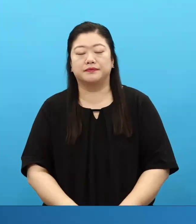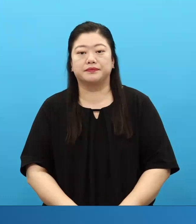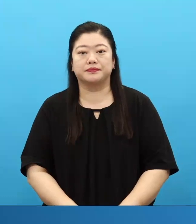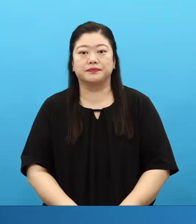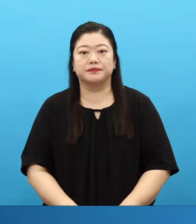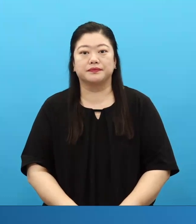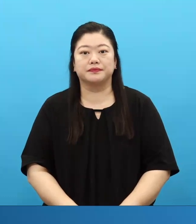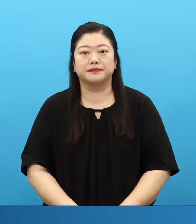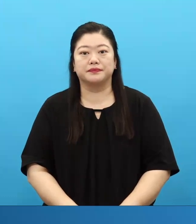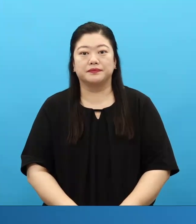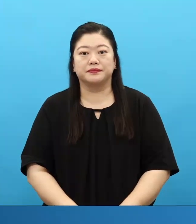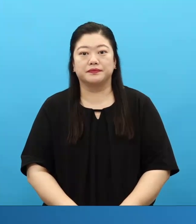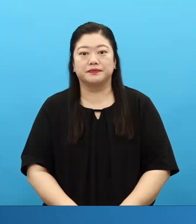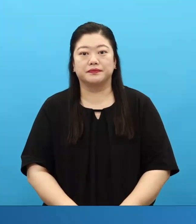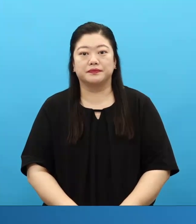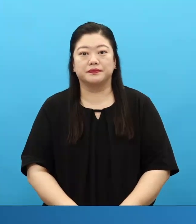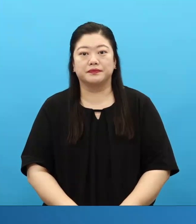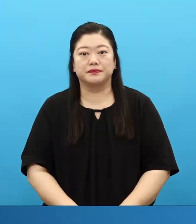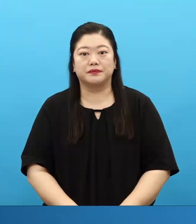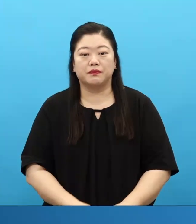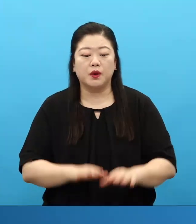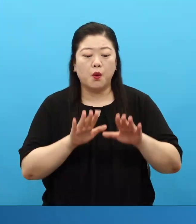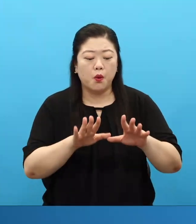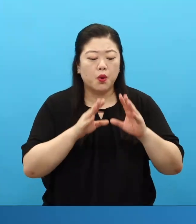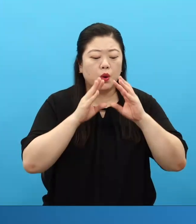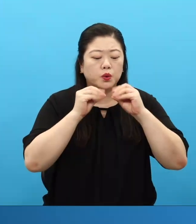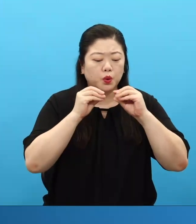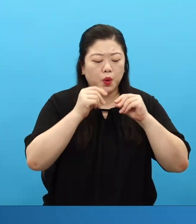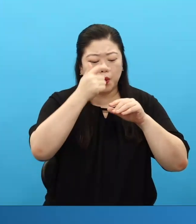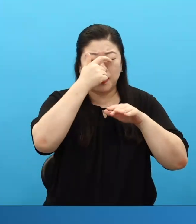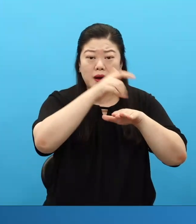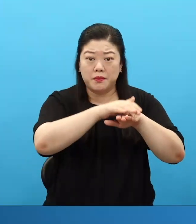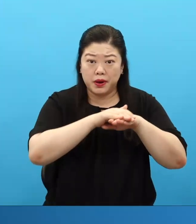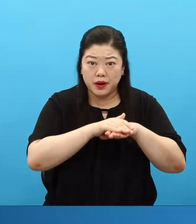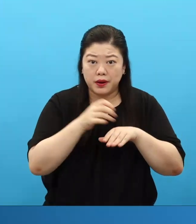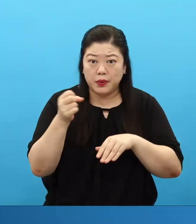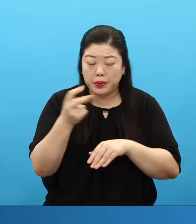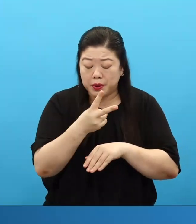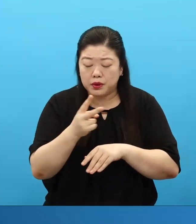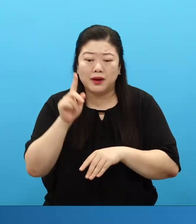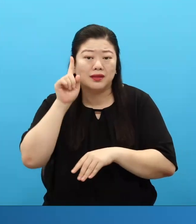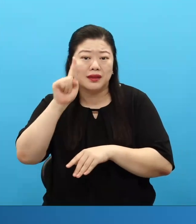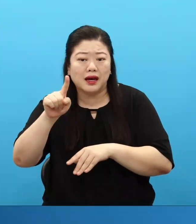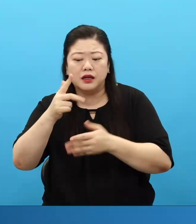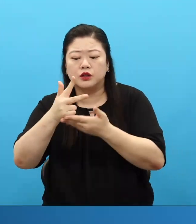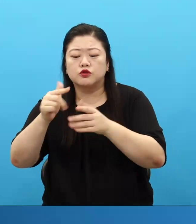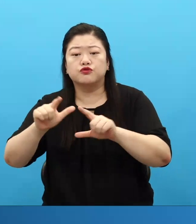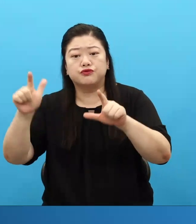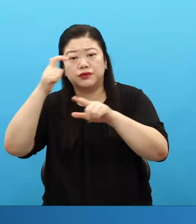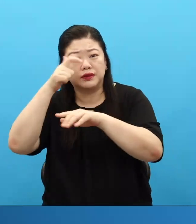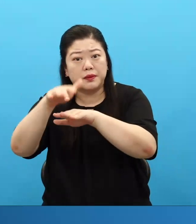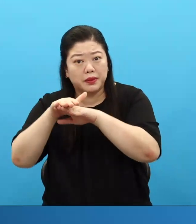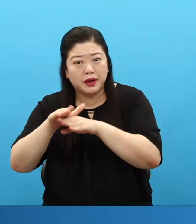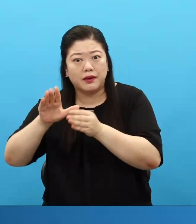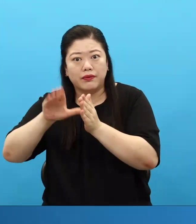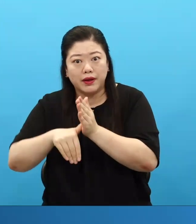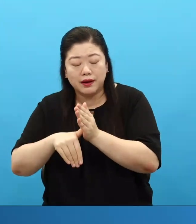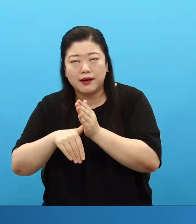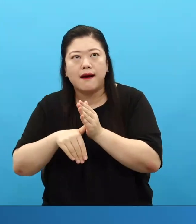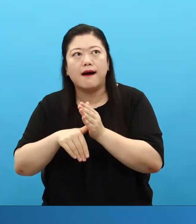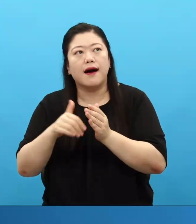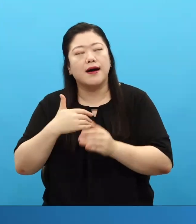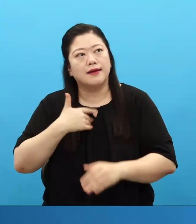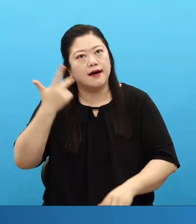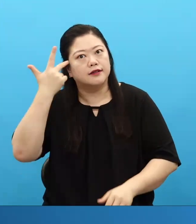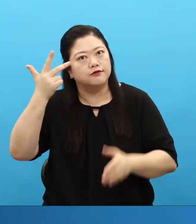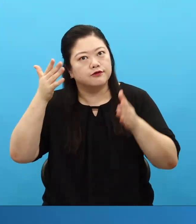이 시간에 또 내일 예배할 때 그 믿을 때 각인되는 겁니다. And the most important thing is that right now, as we worship, and tomorrow, as you worship,